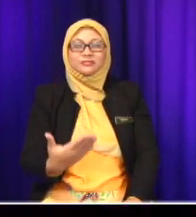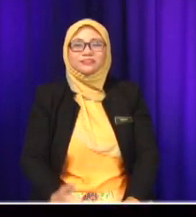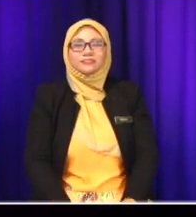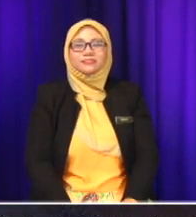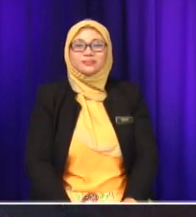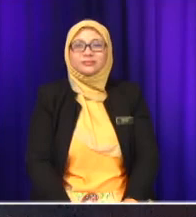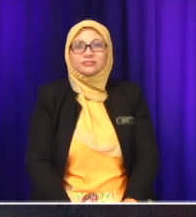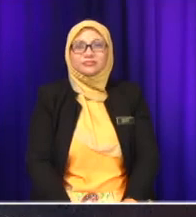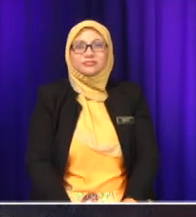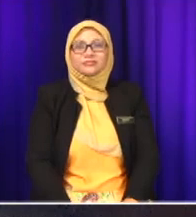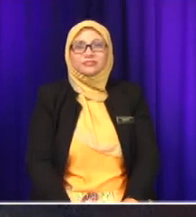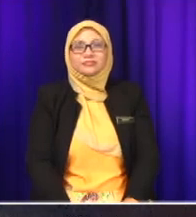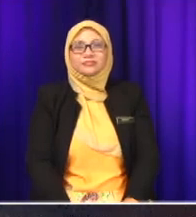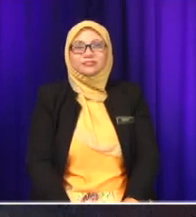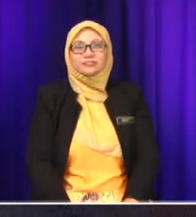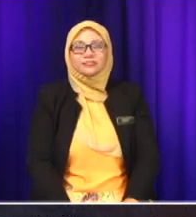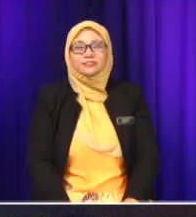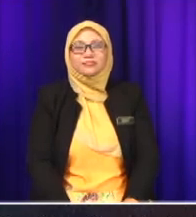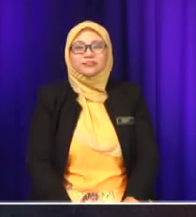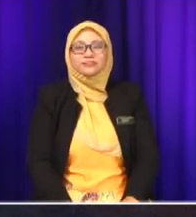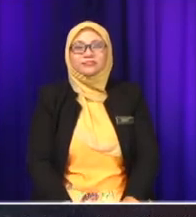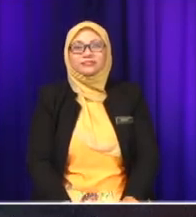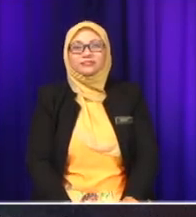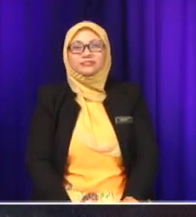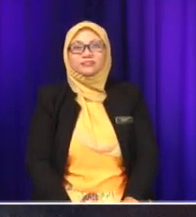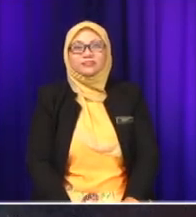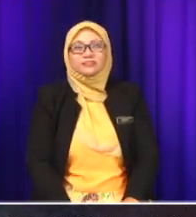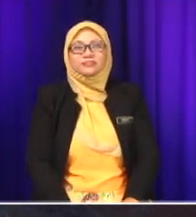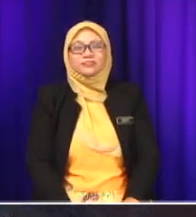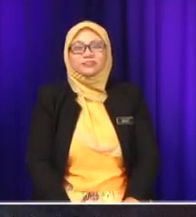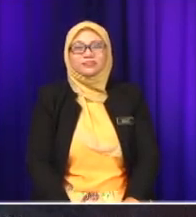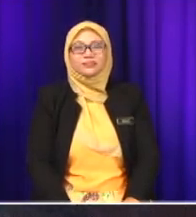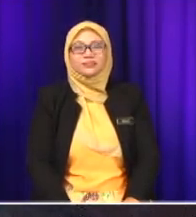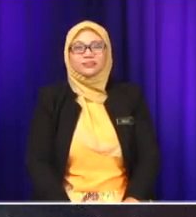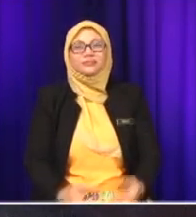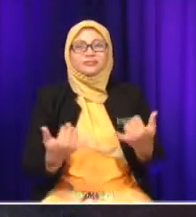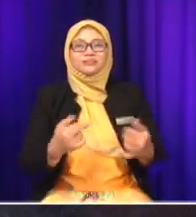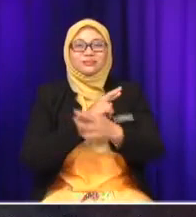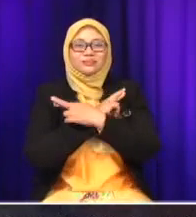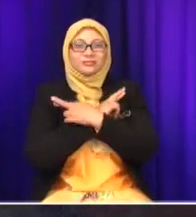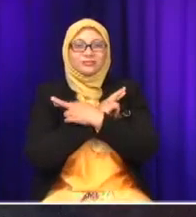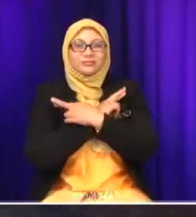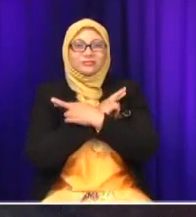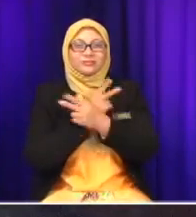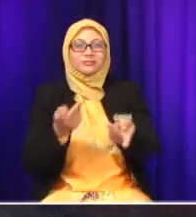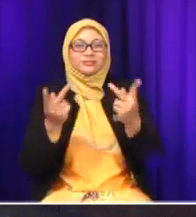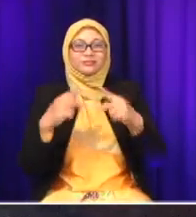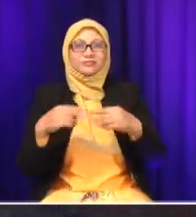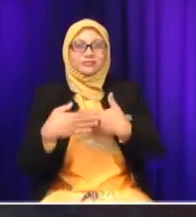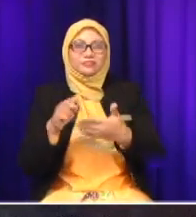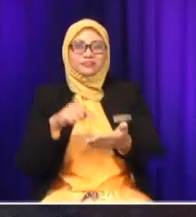baik baik jadi saya rasa kita akan berehat sebentar ya betul Cikgu kita rehat dulu kita kembali selepas ini menonton suses